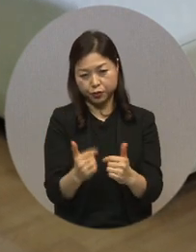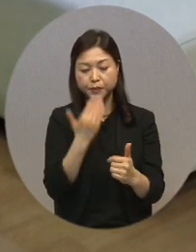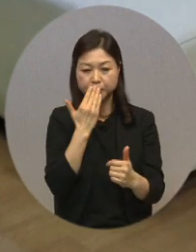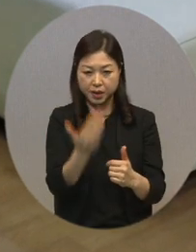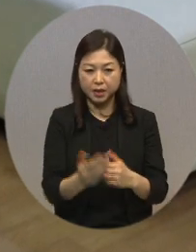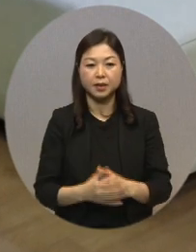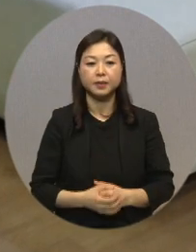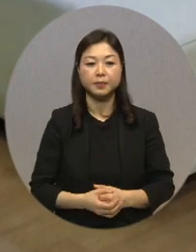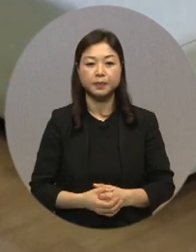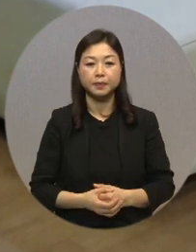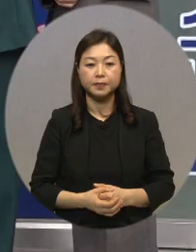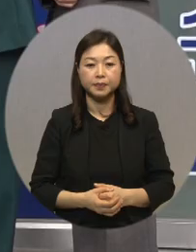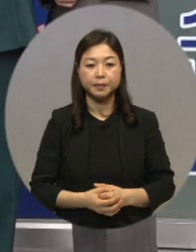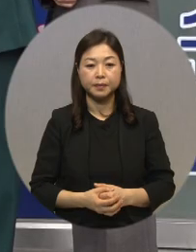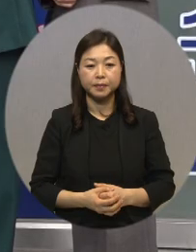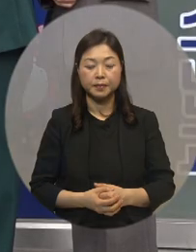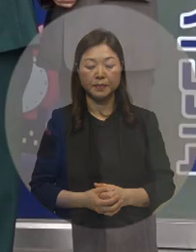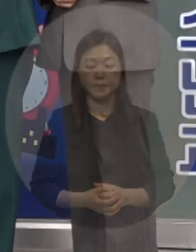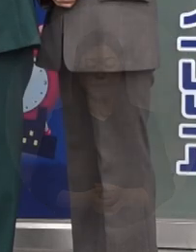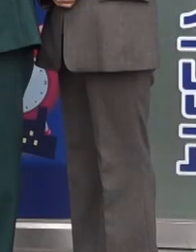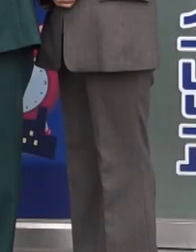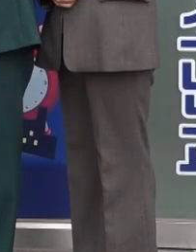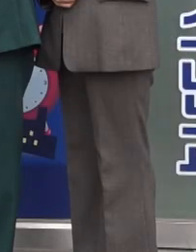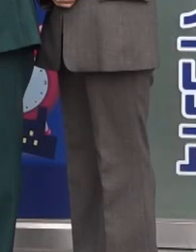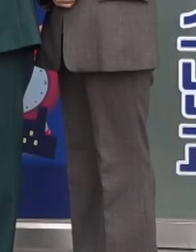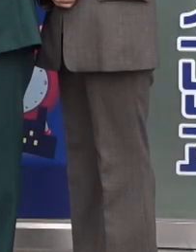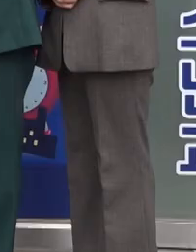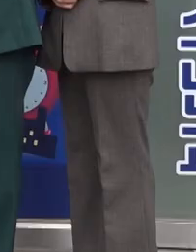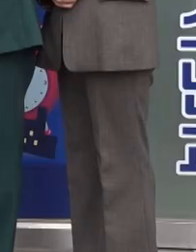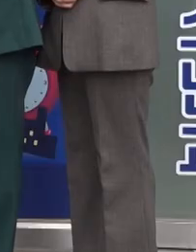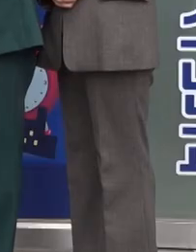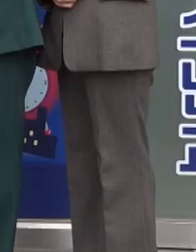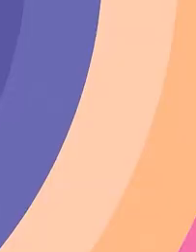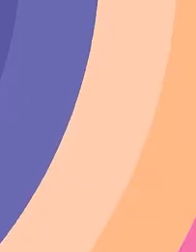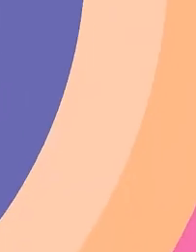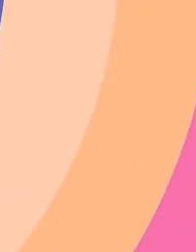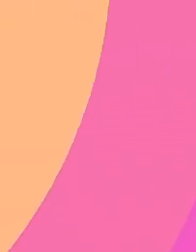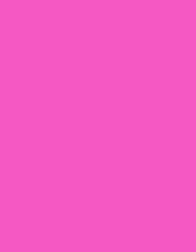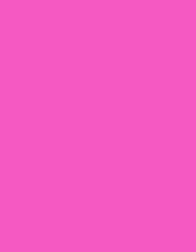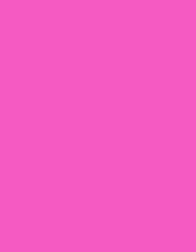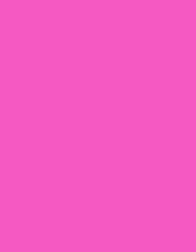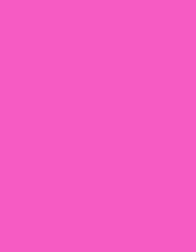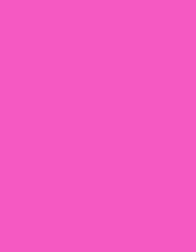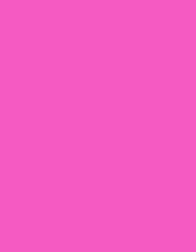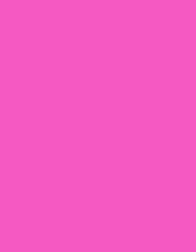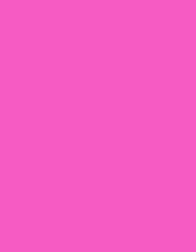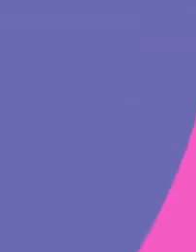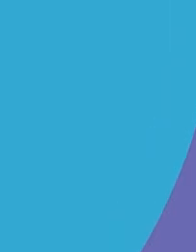것으로 기대됩니다. 복지TV 뉴스 김서연입니다.